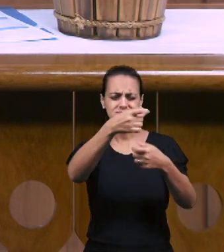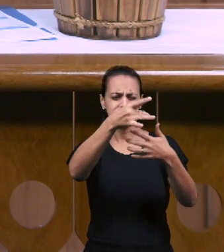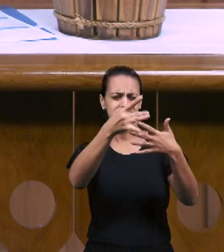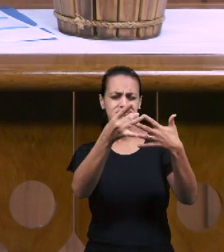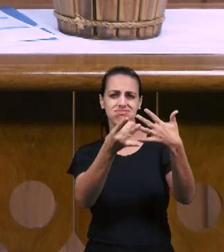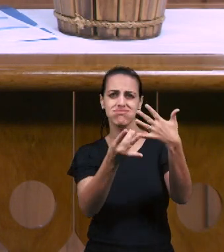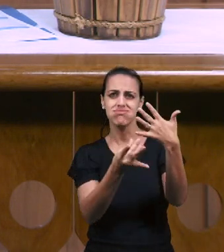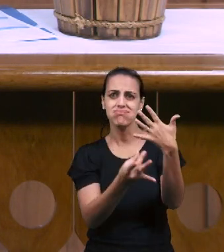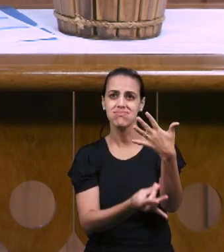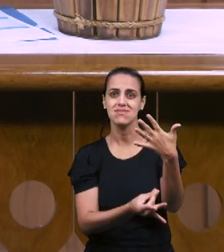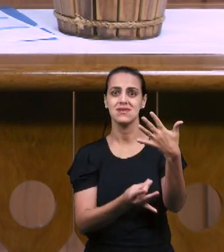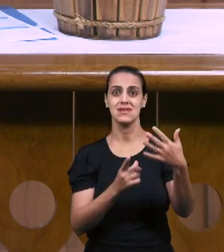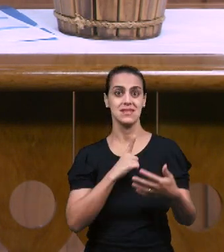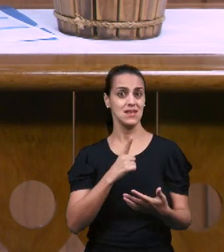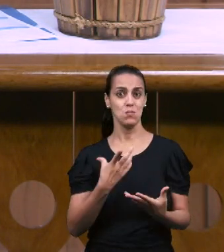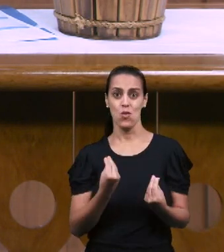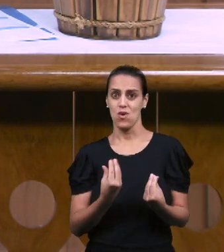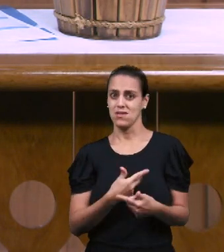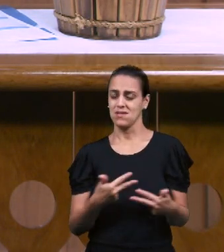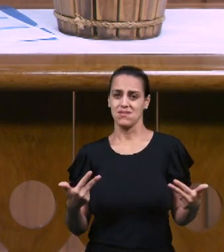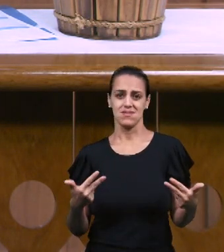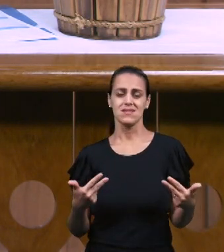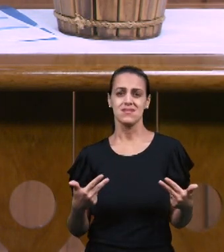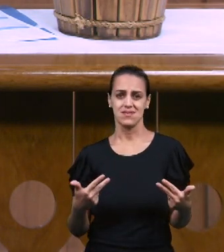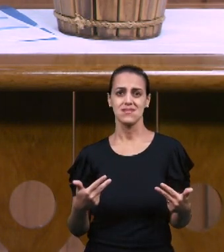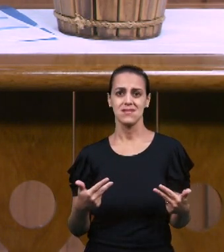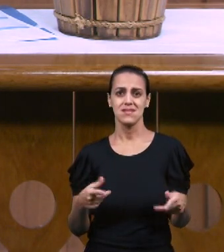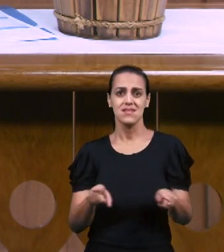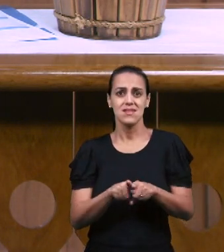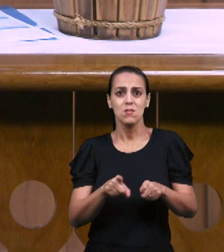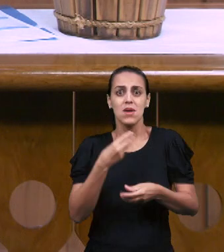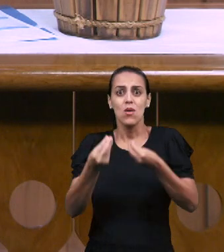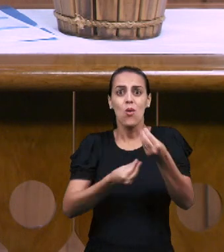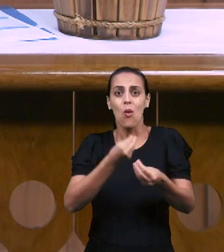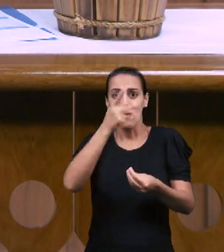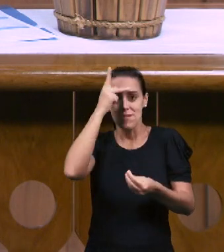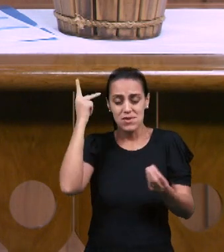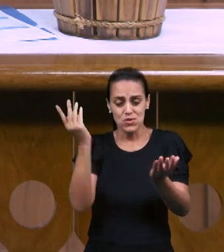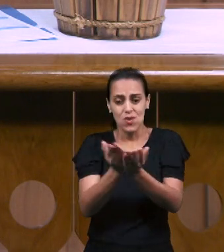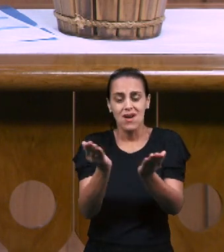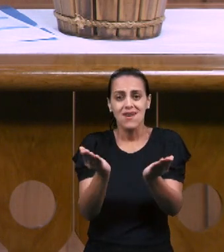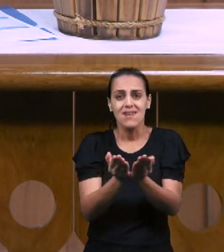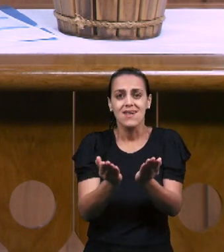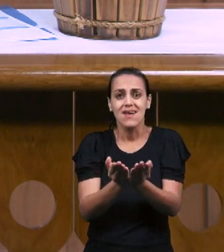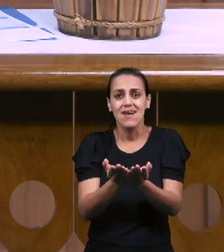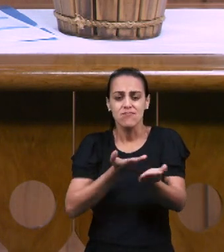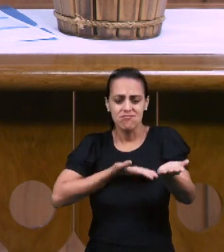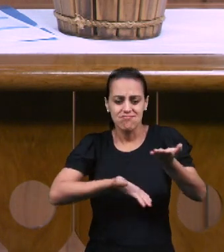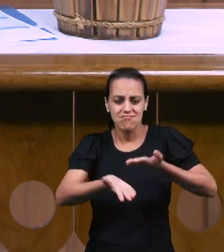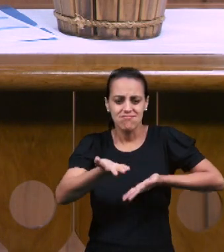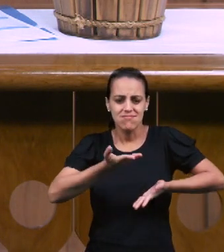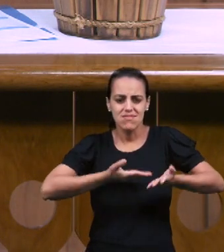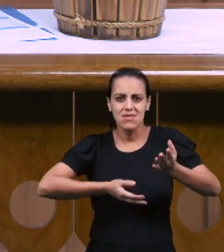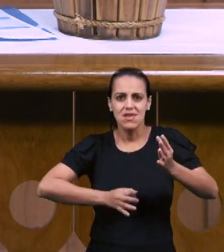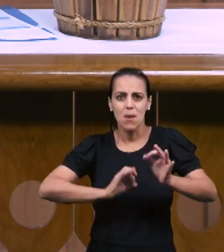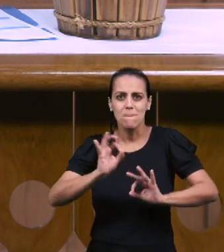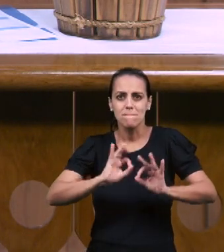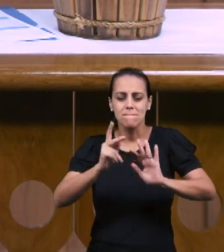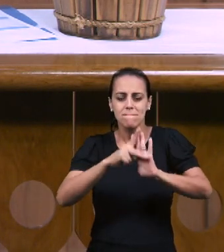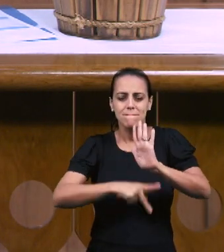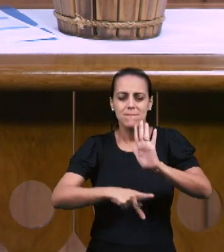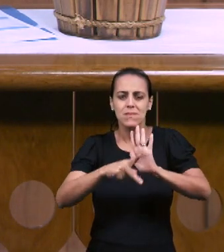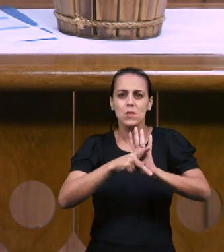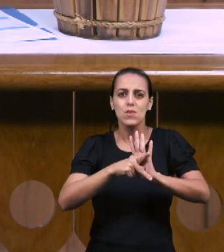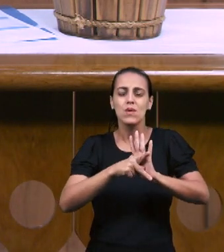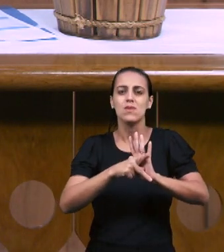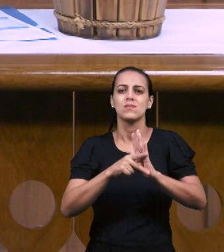chrétien et la participation de chrétiens dans ce processus, dans ce projet de salut.